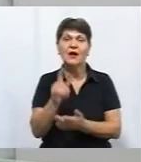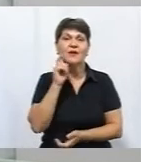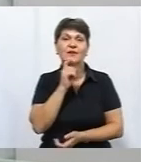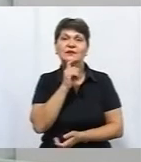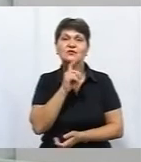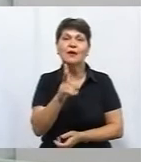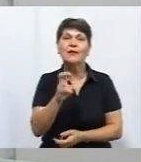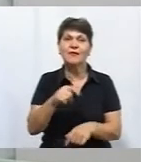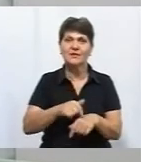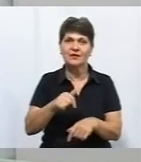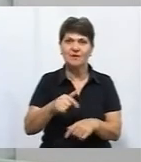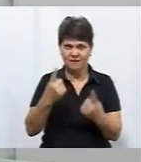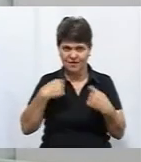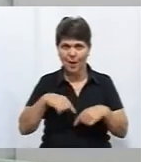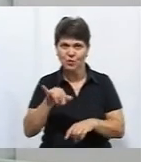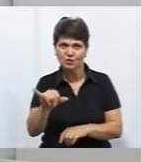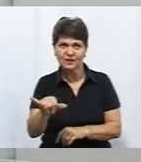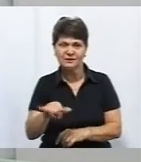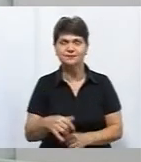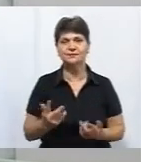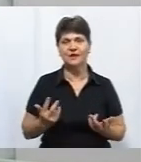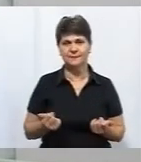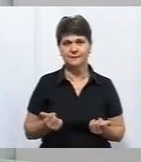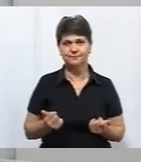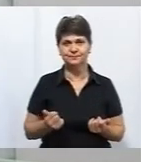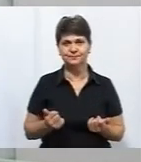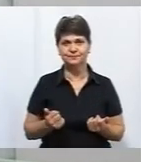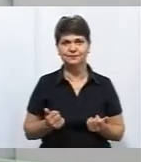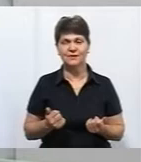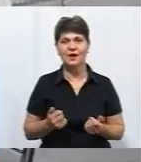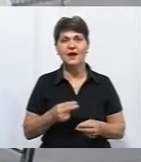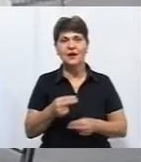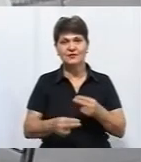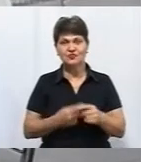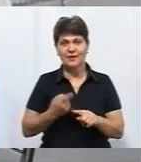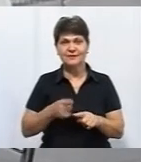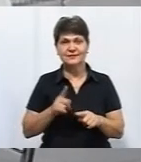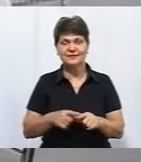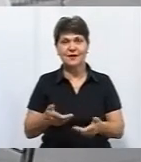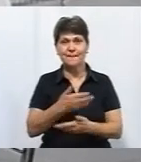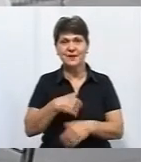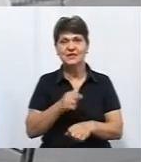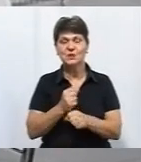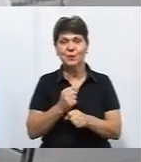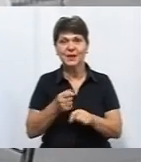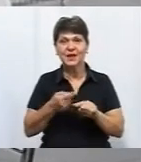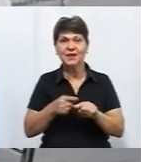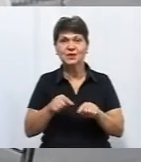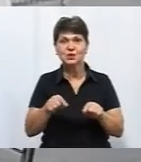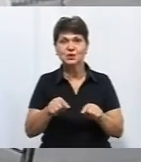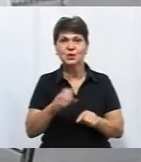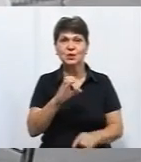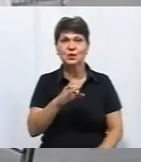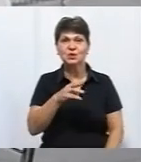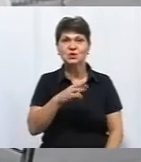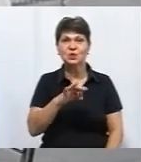Чи вимагають вони хоча б цього? Так, звичайно. Через то ми створили цю сторінку. Ми в актуальному